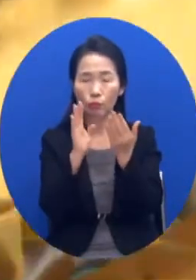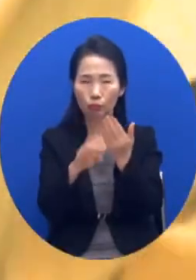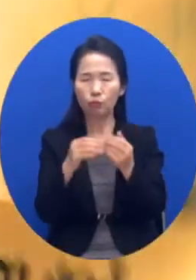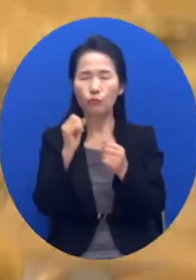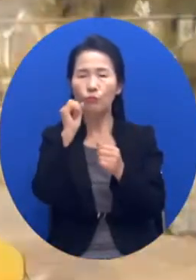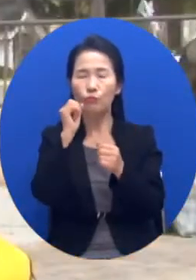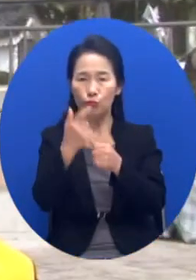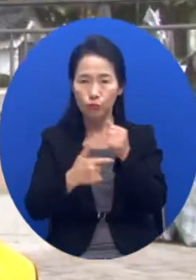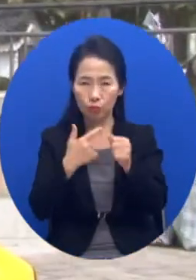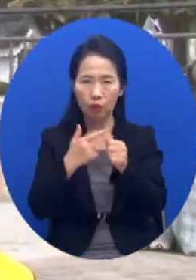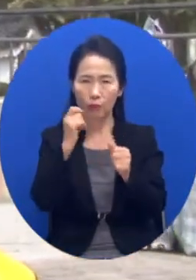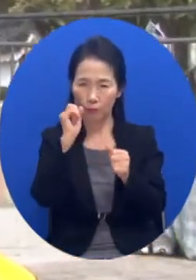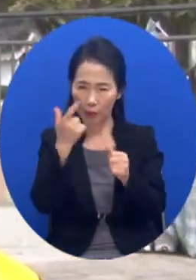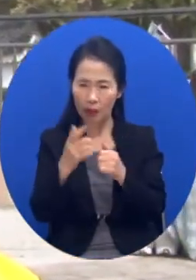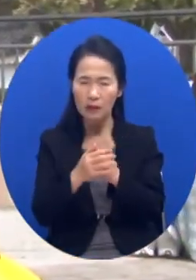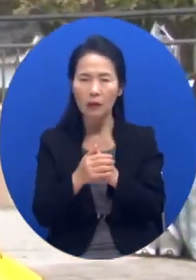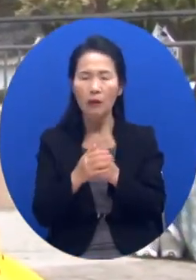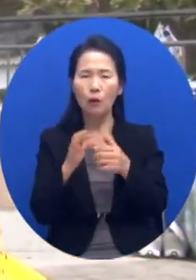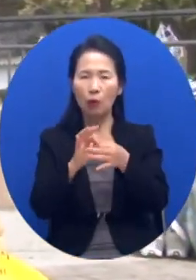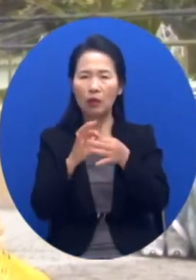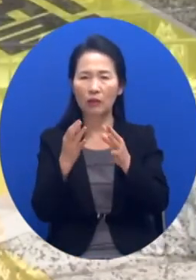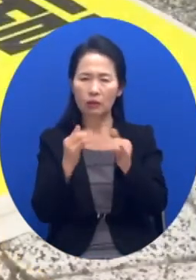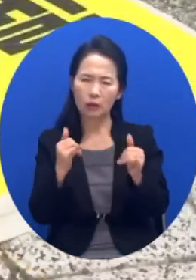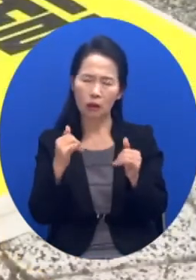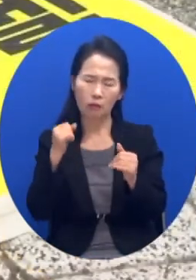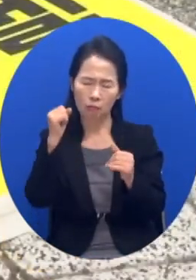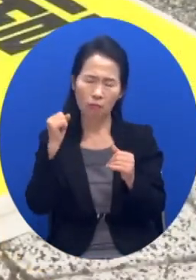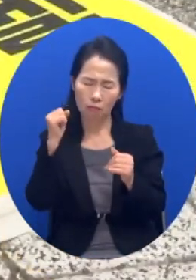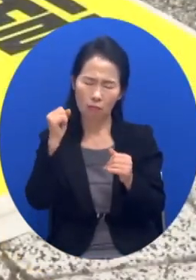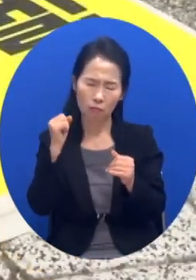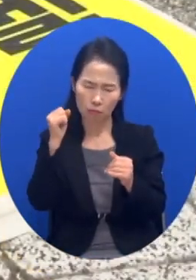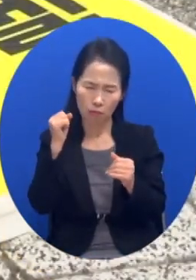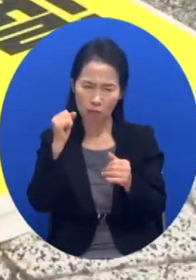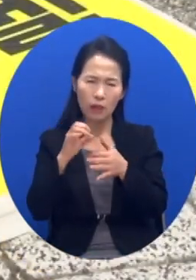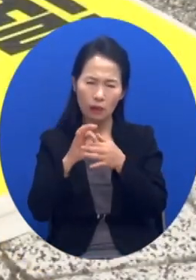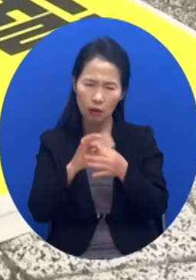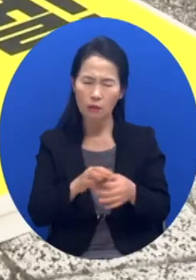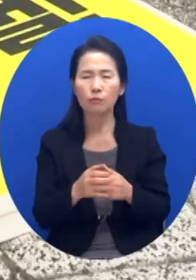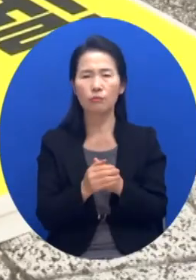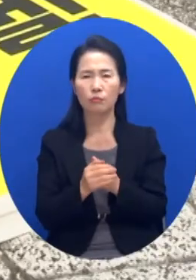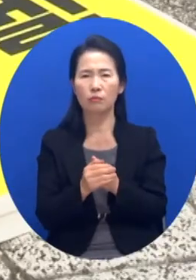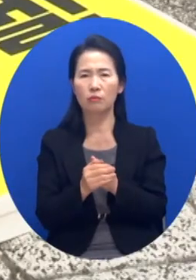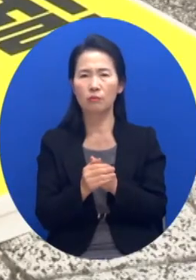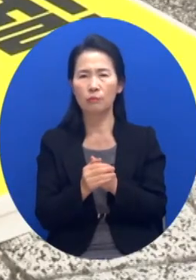관련자들의 호소는 여전히 이어지고 있습니다. CTS 뉴스 박세현입니다.